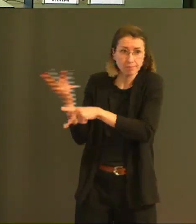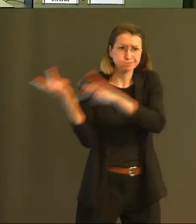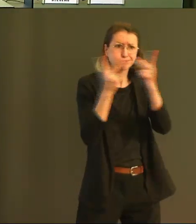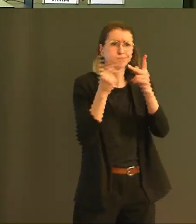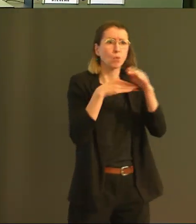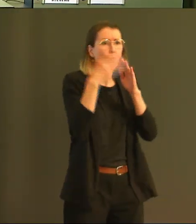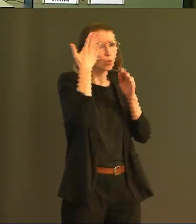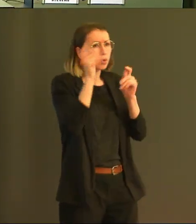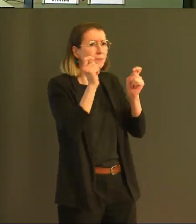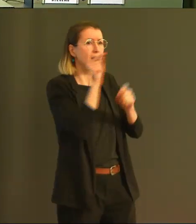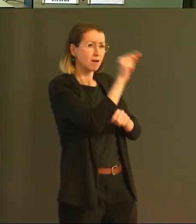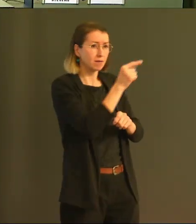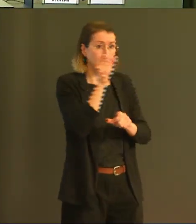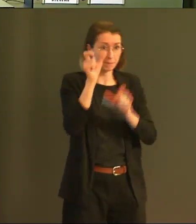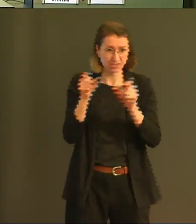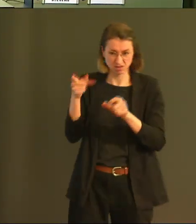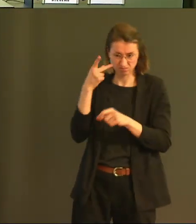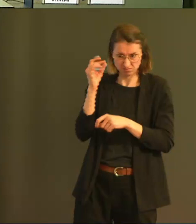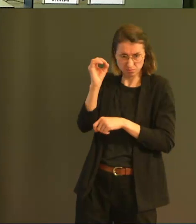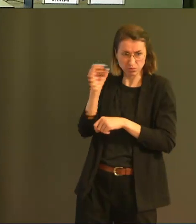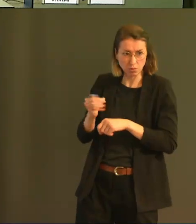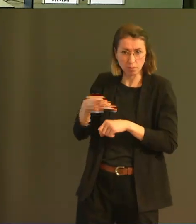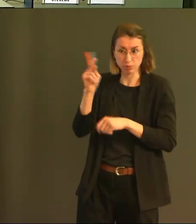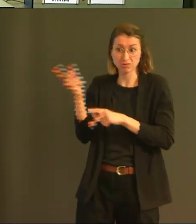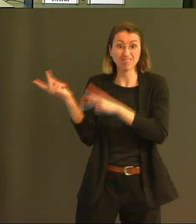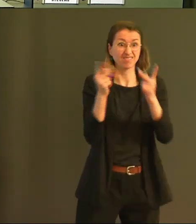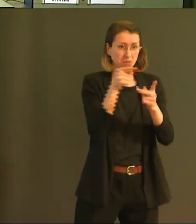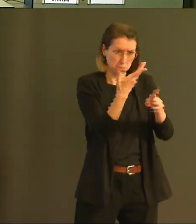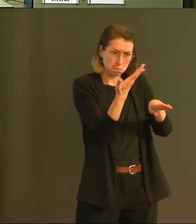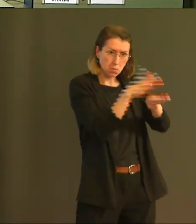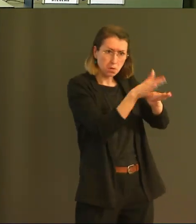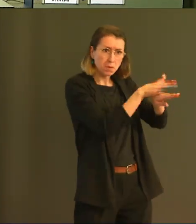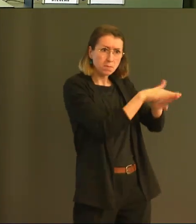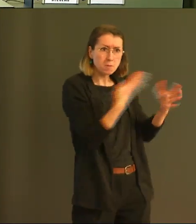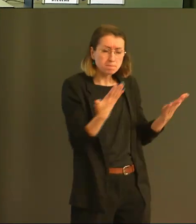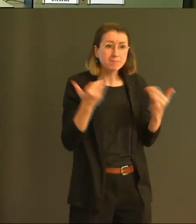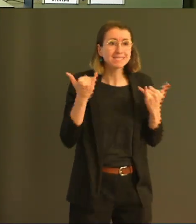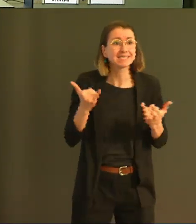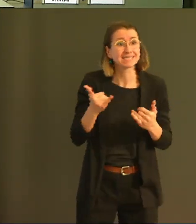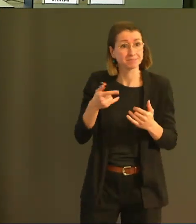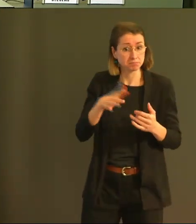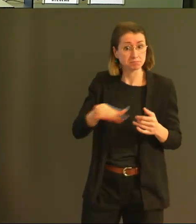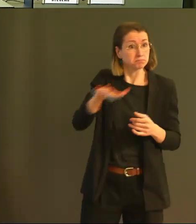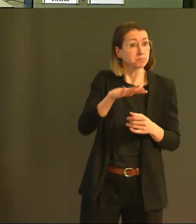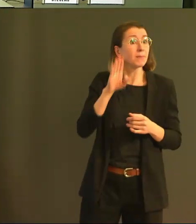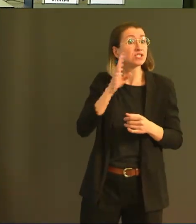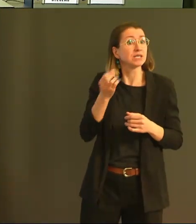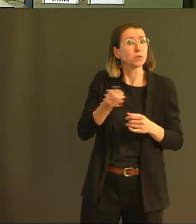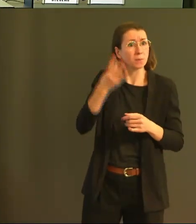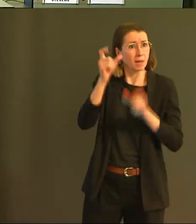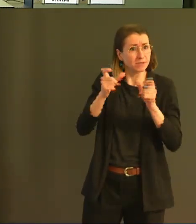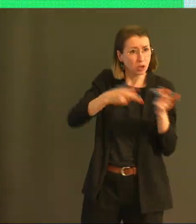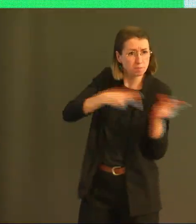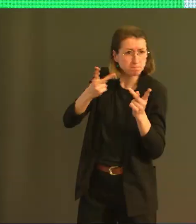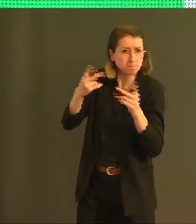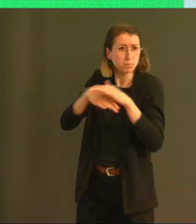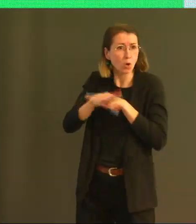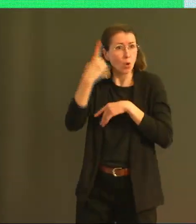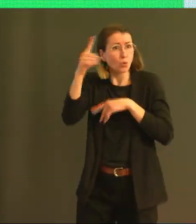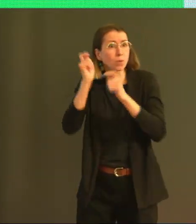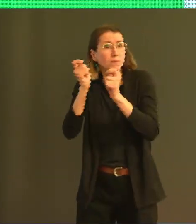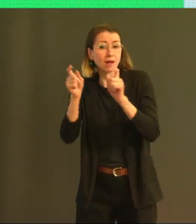plus élevé comment de passion et été transportés chez nous et quel est le taux de mortalité en belgique quant à la